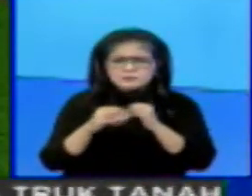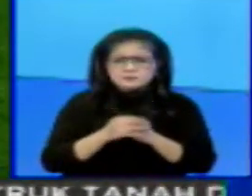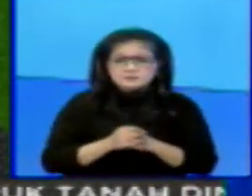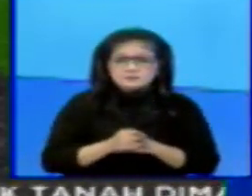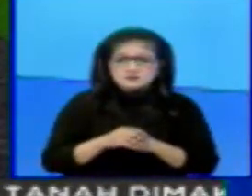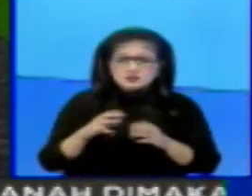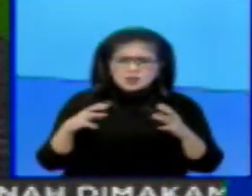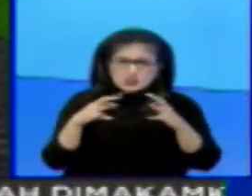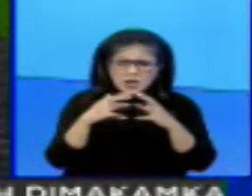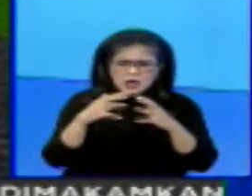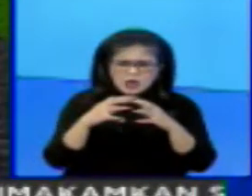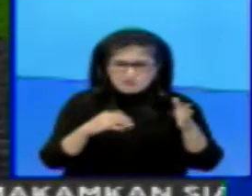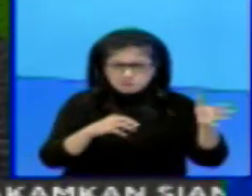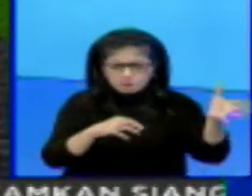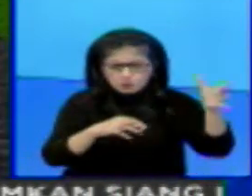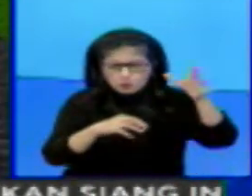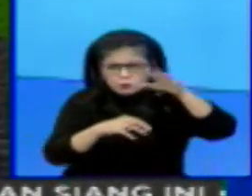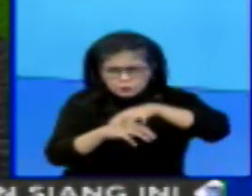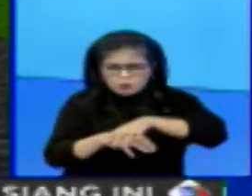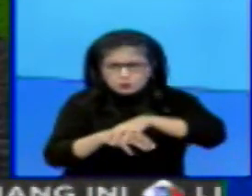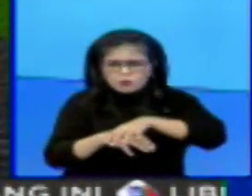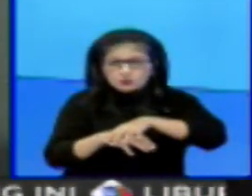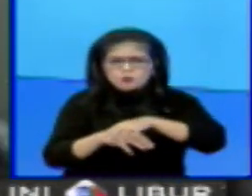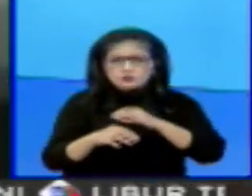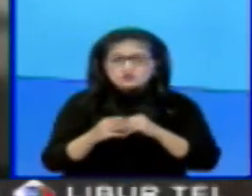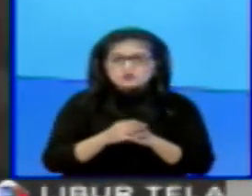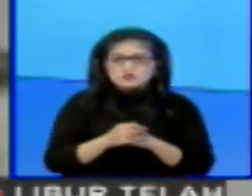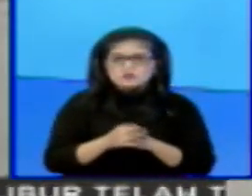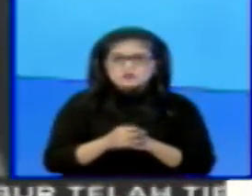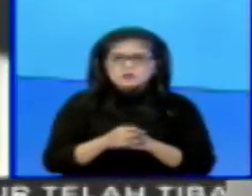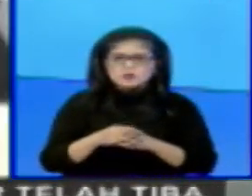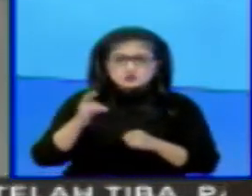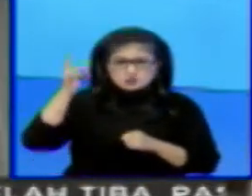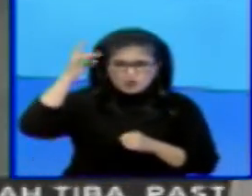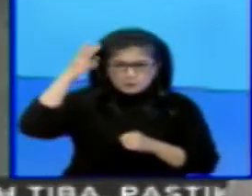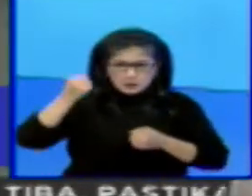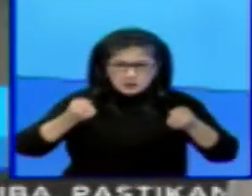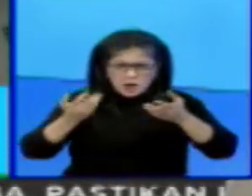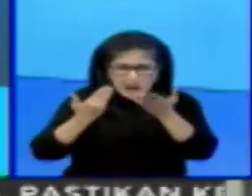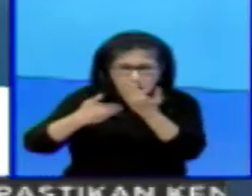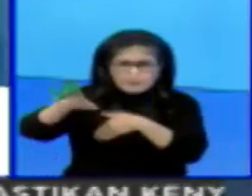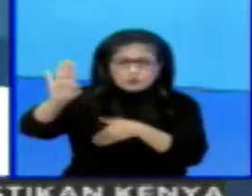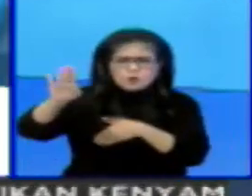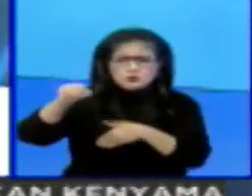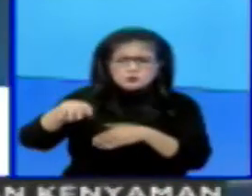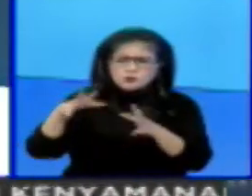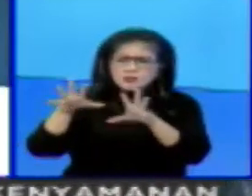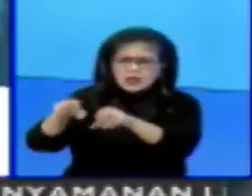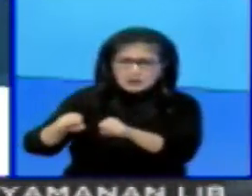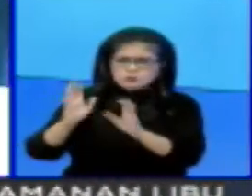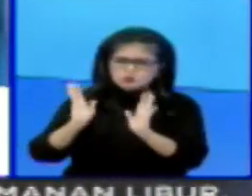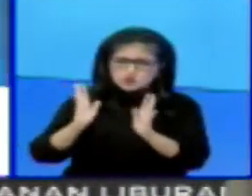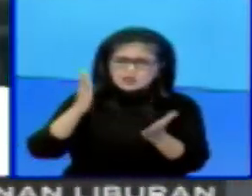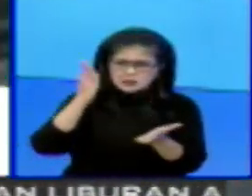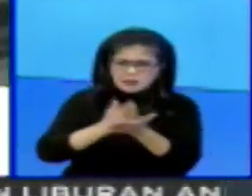tanah yang diangkut truk menimbun badan mobil yang tertimpa truk. Sopir truk yang sempat kabur usai kecelakaan telah ditangkap polisi dan ditetapkan